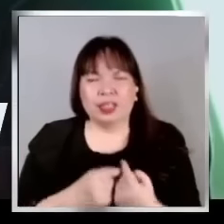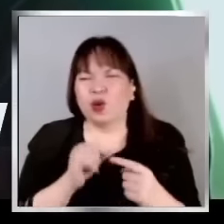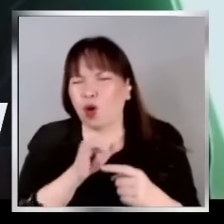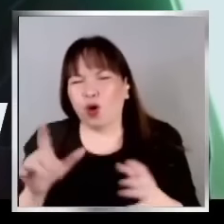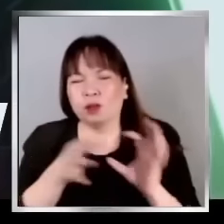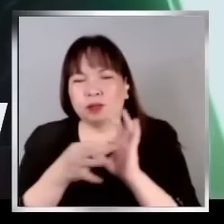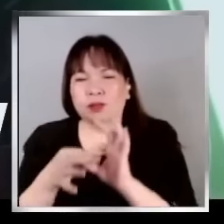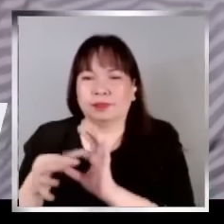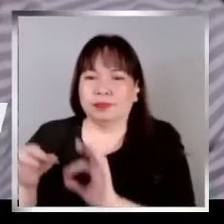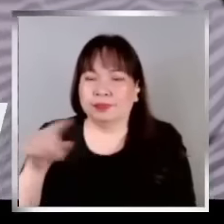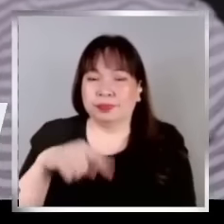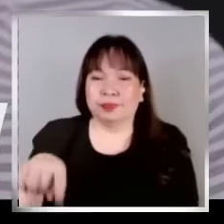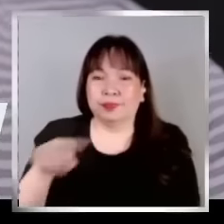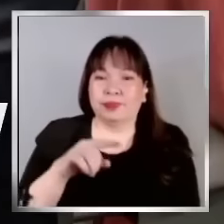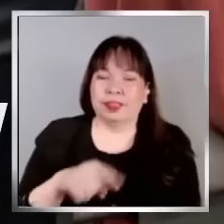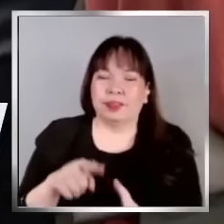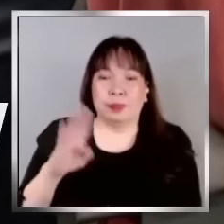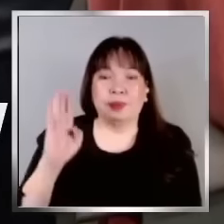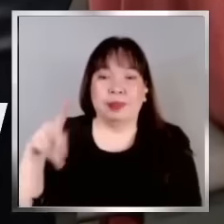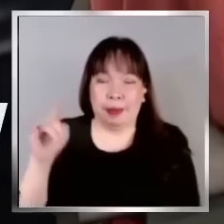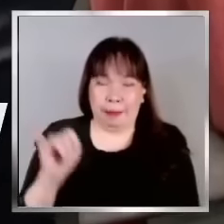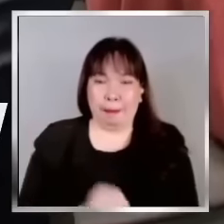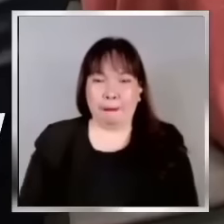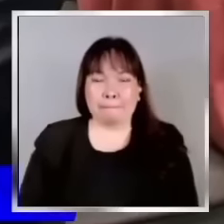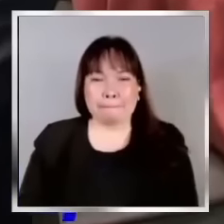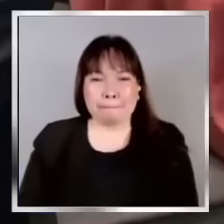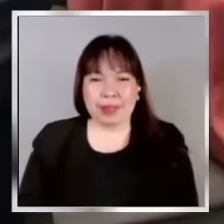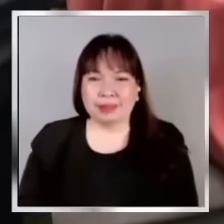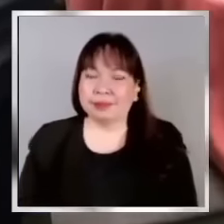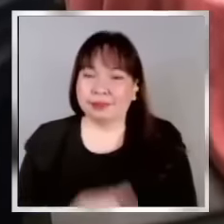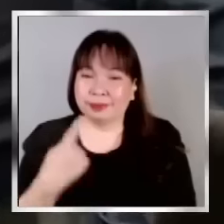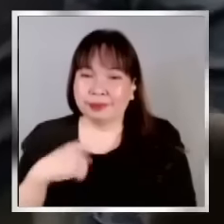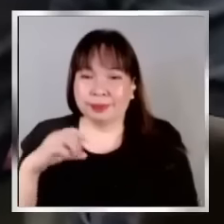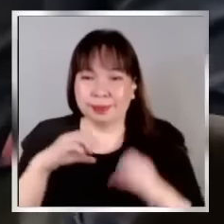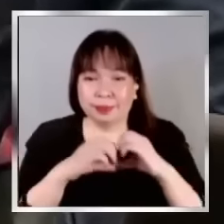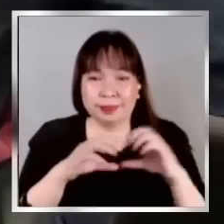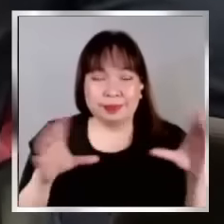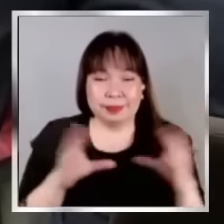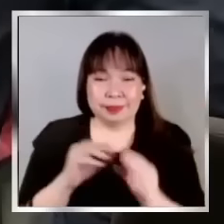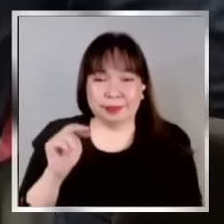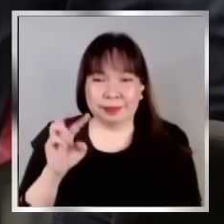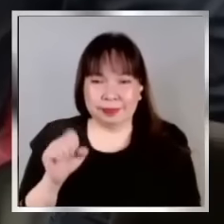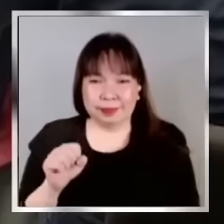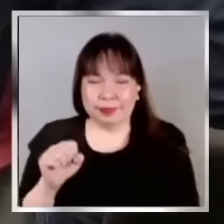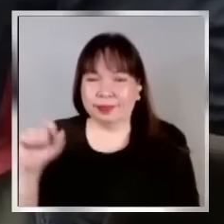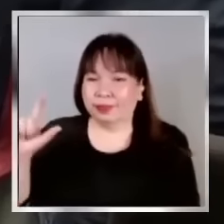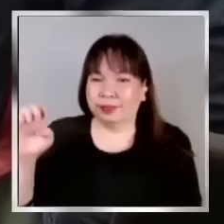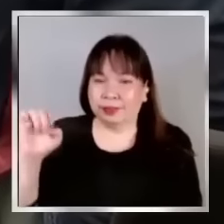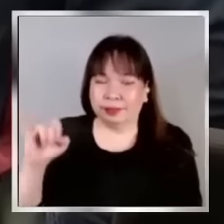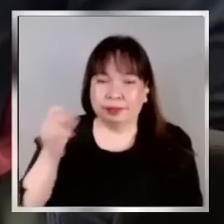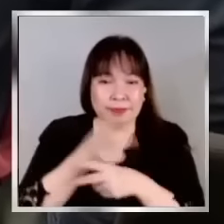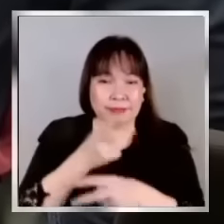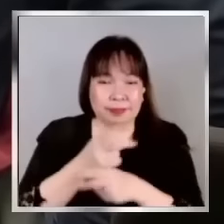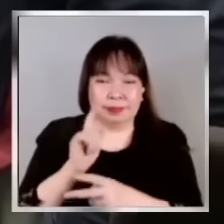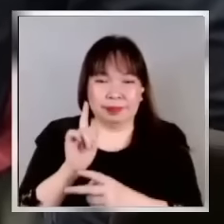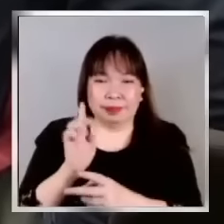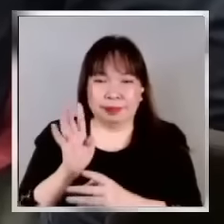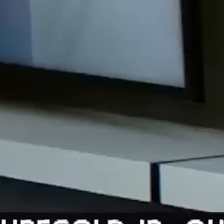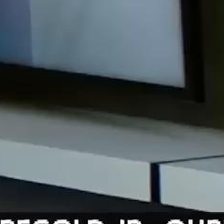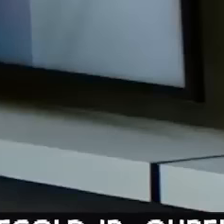mga sangay ng BPI. Para sa GMA Integrated News, Lay Alves nakatutok, 24 oras.